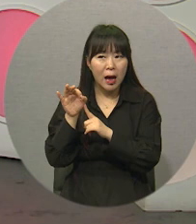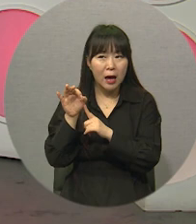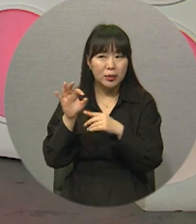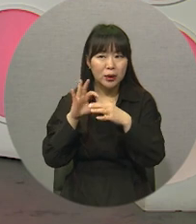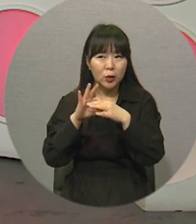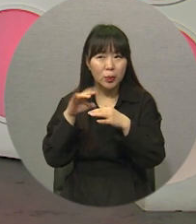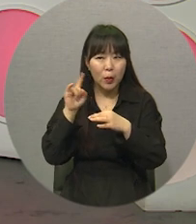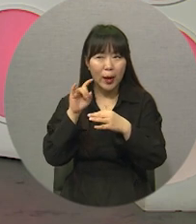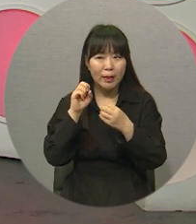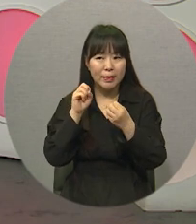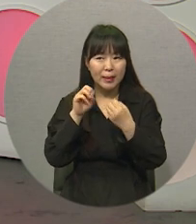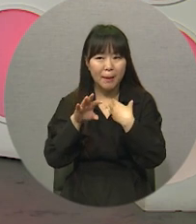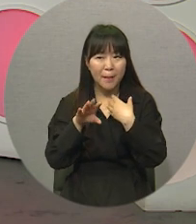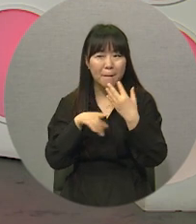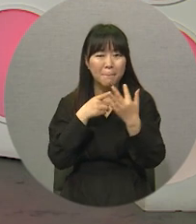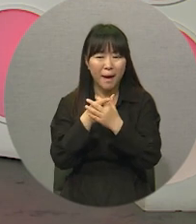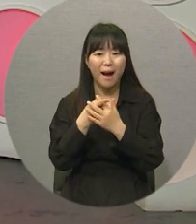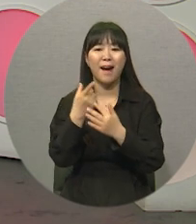찾으신 겁니다.